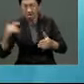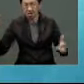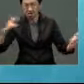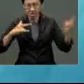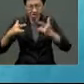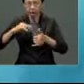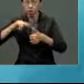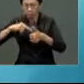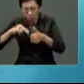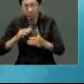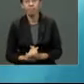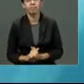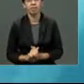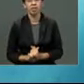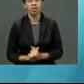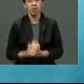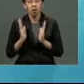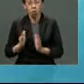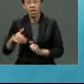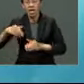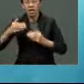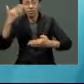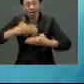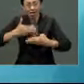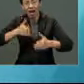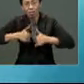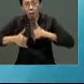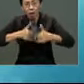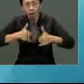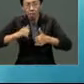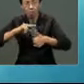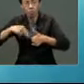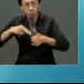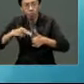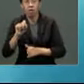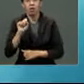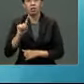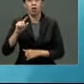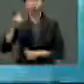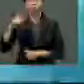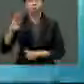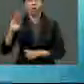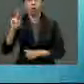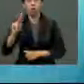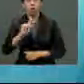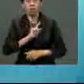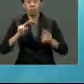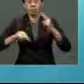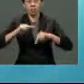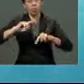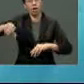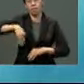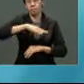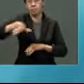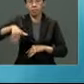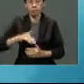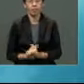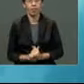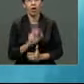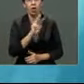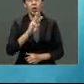ำกับการดูแลของทางทีมของสบค.ทั้งสิ้นนะครับมาดูเรื่องของไทยชนะครับตอนนี้เป็นอย่างไรบ้